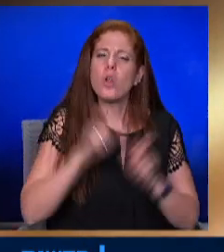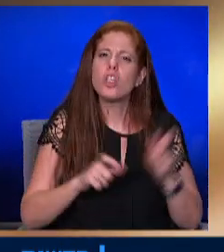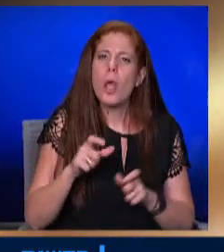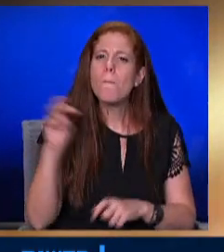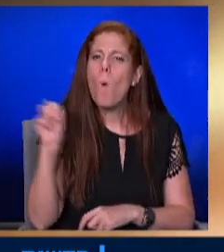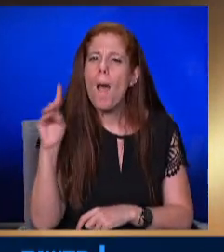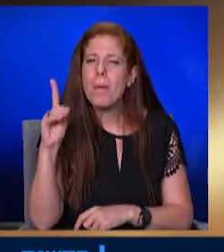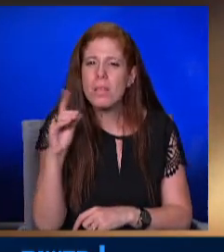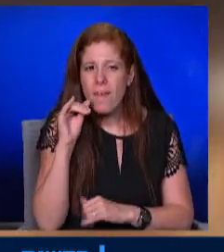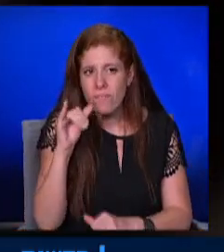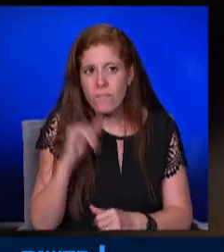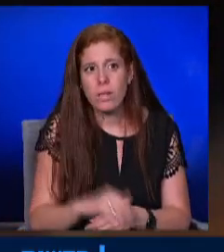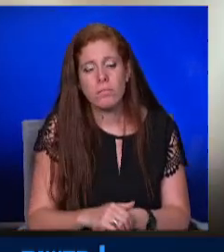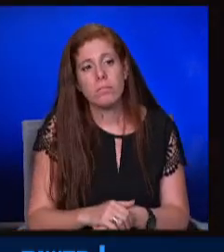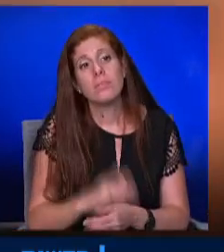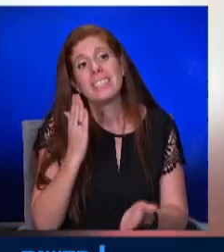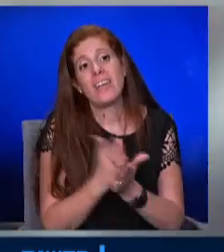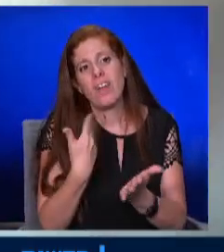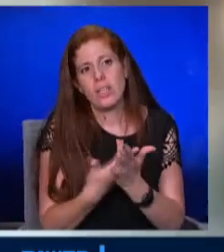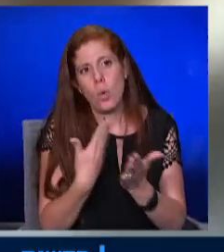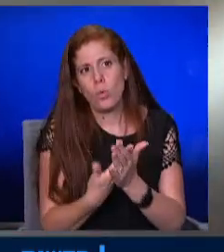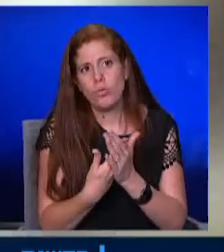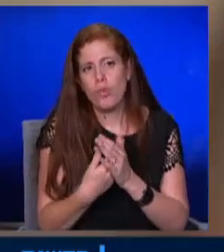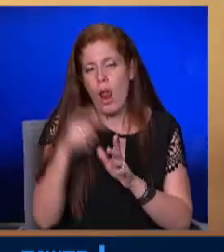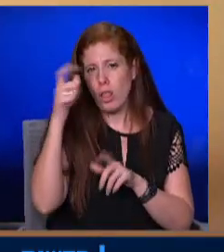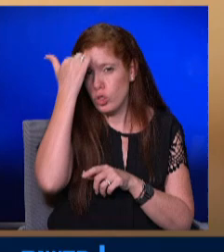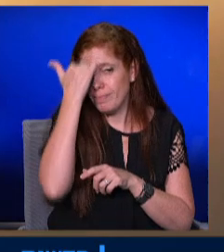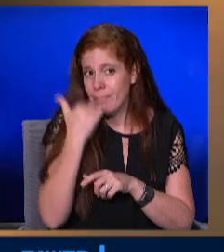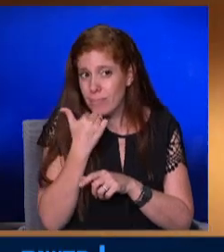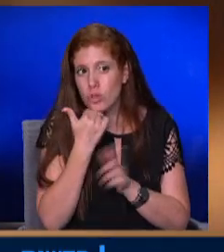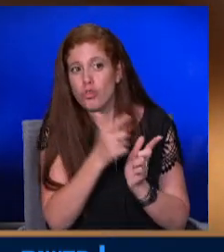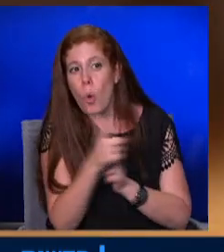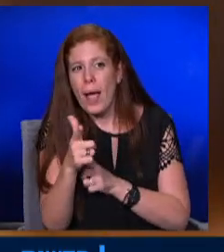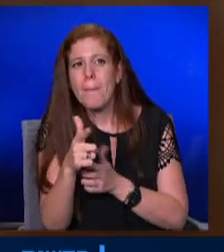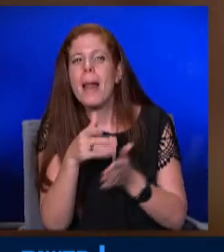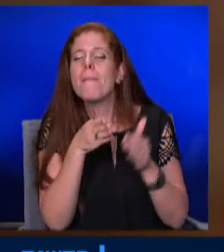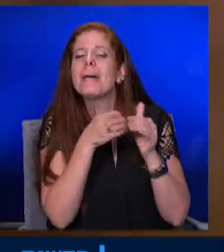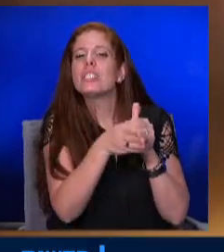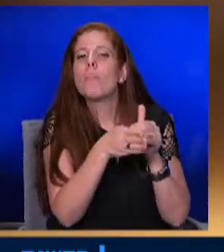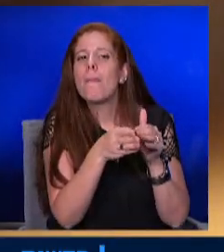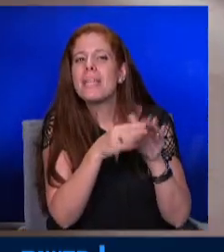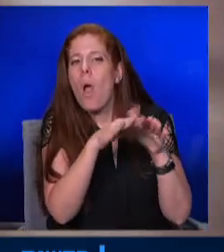וזה כבר תיעוד של רעולי פנים פלסטינים שיורים אל עבר מחסום המנהרות.